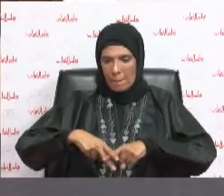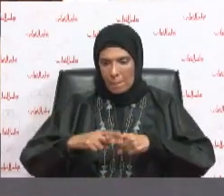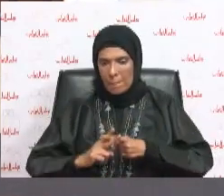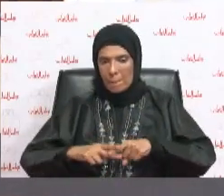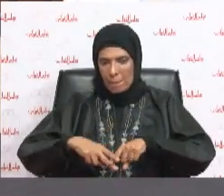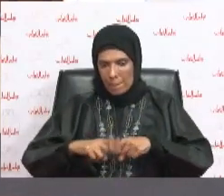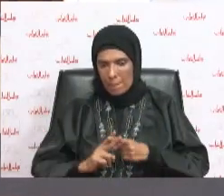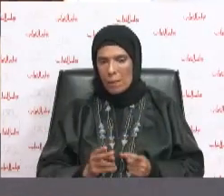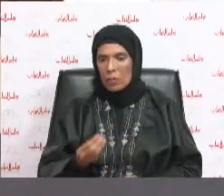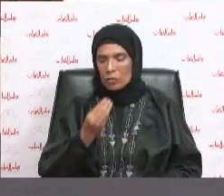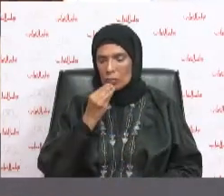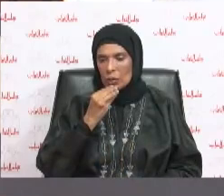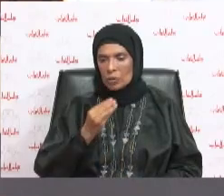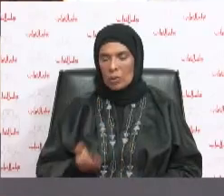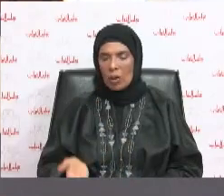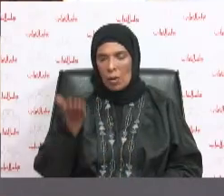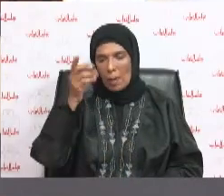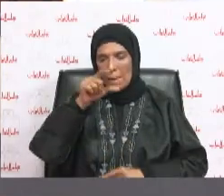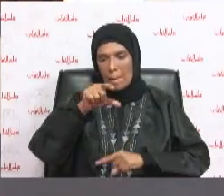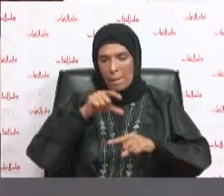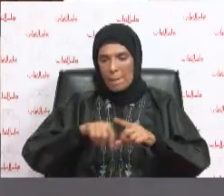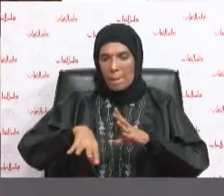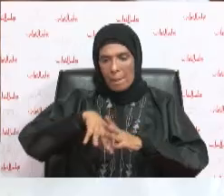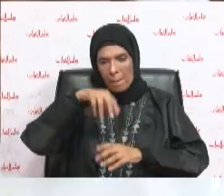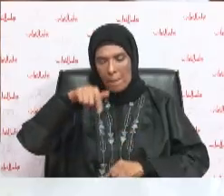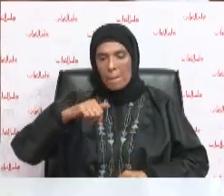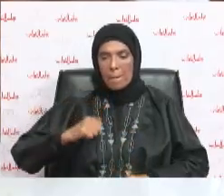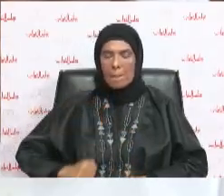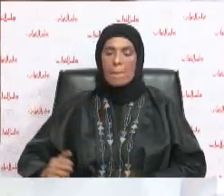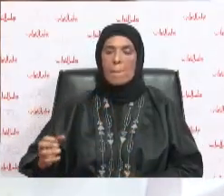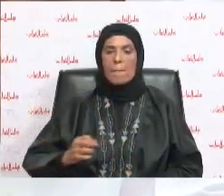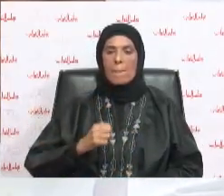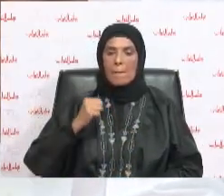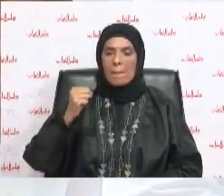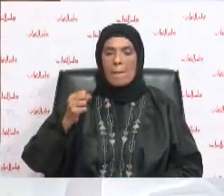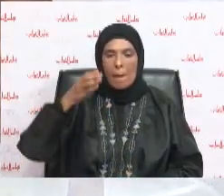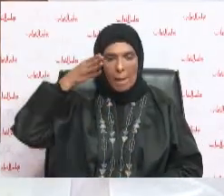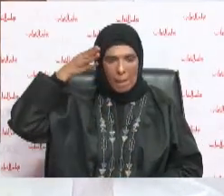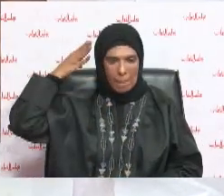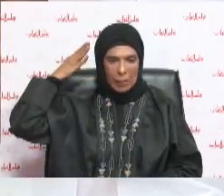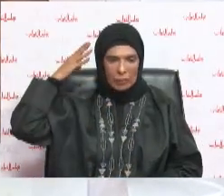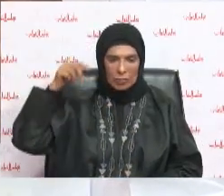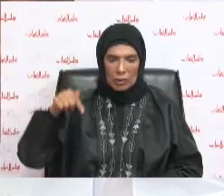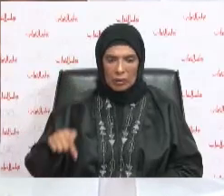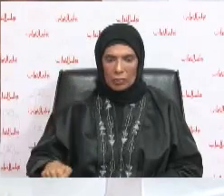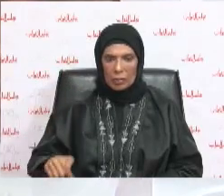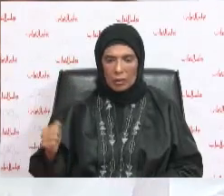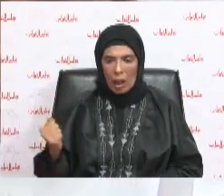الغذائية ورفع نسبة الإنتاج المحلي والحفاظ على خبرة أصحاب